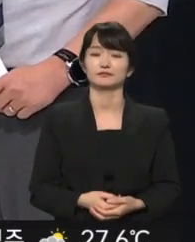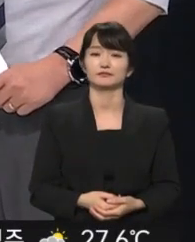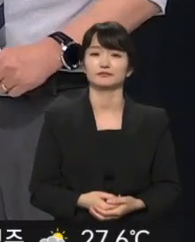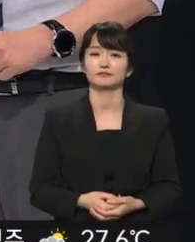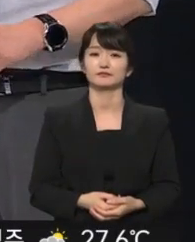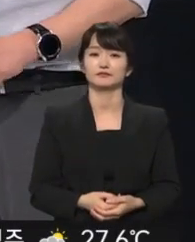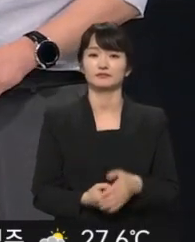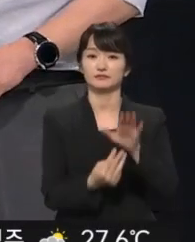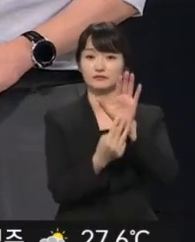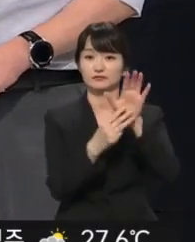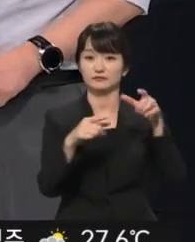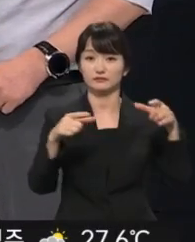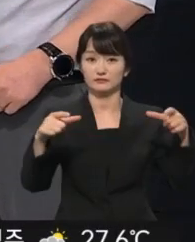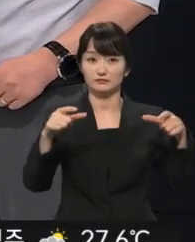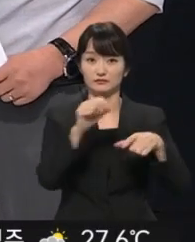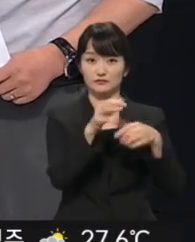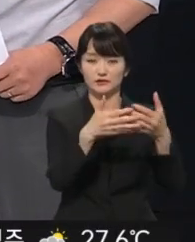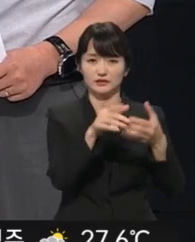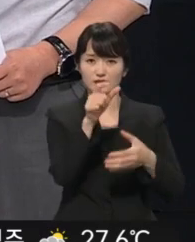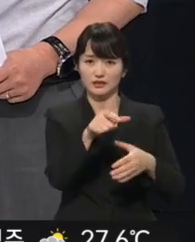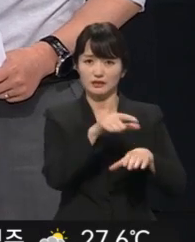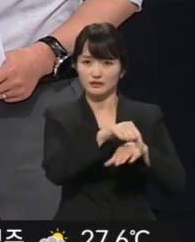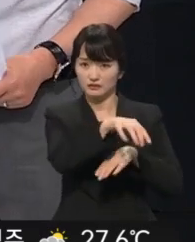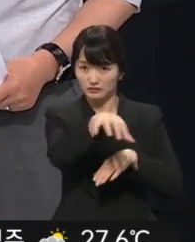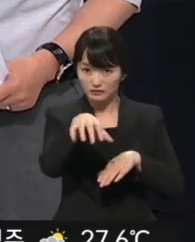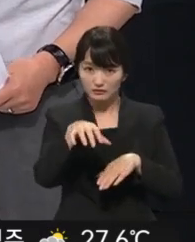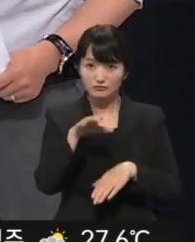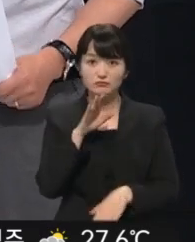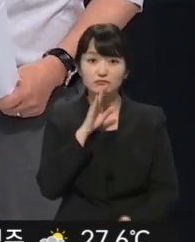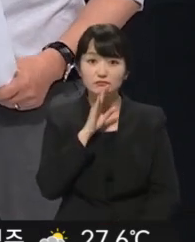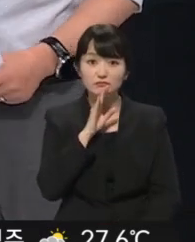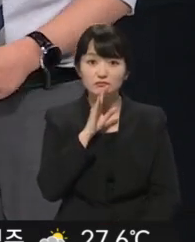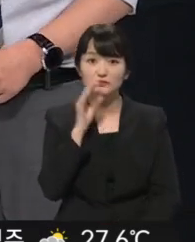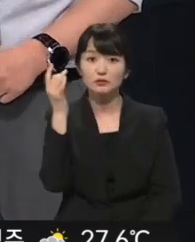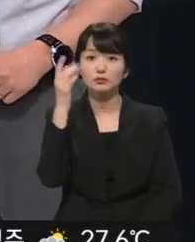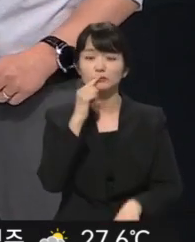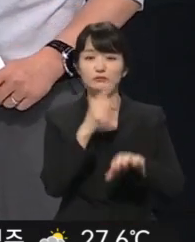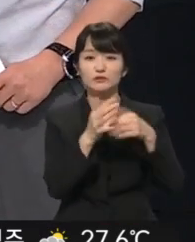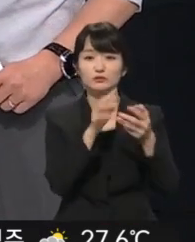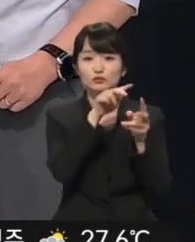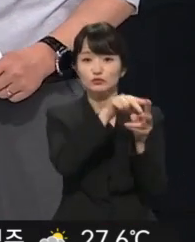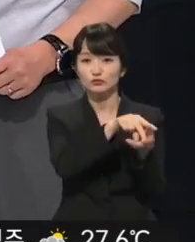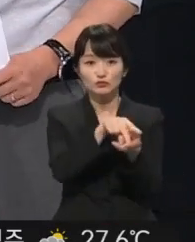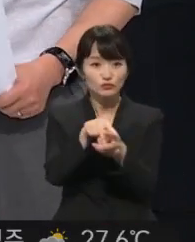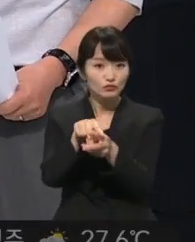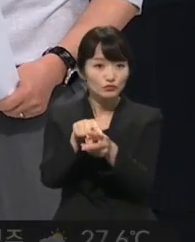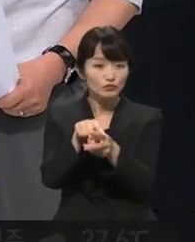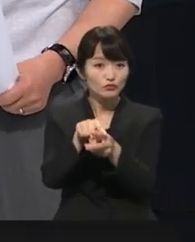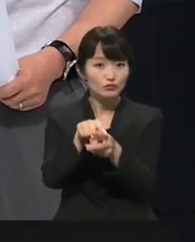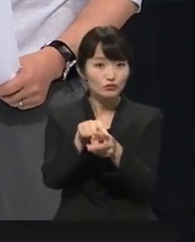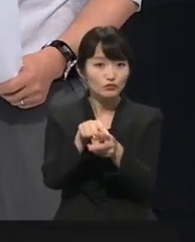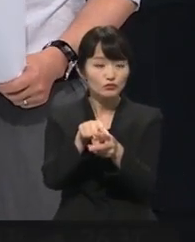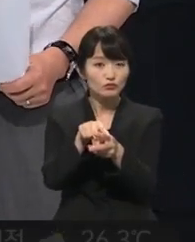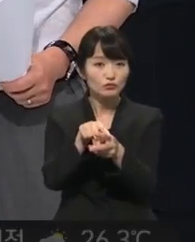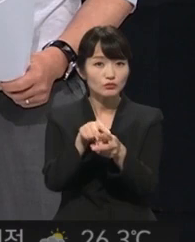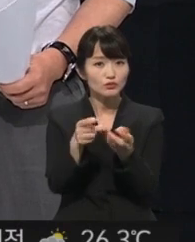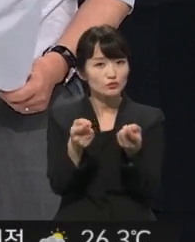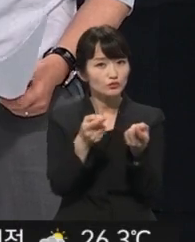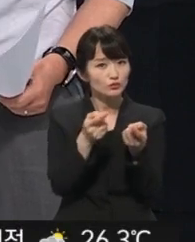한편에선 관악은 야당의 강세 지역 아니냐. 기존 민주당 후보군들을 교통정리하기가 쉽지